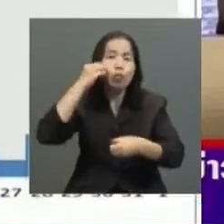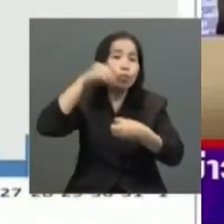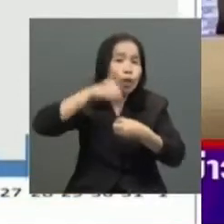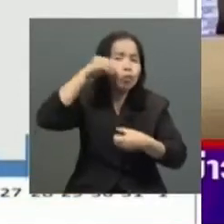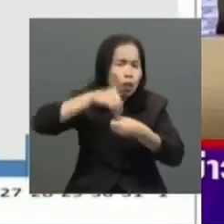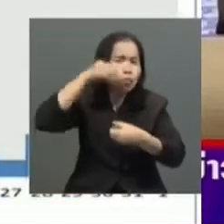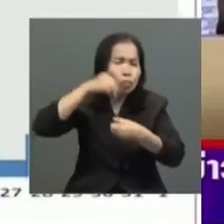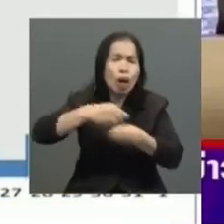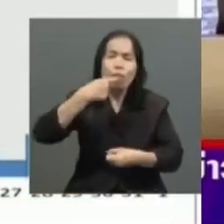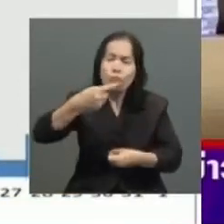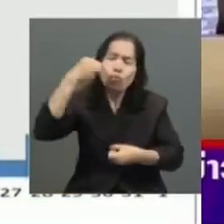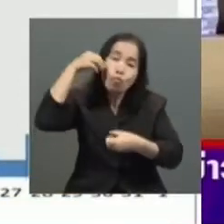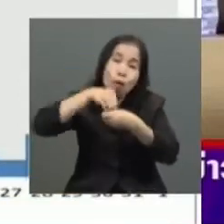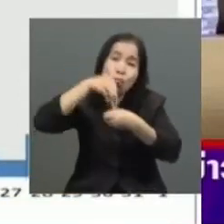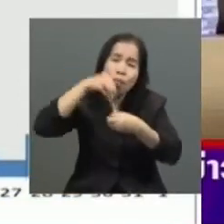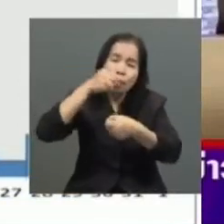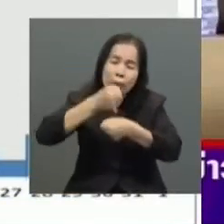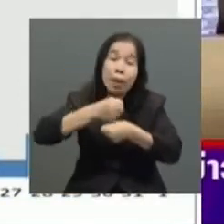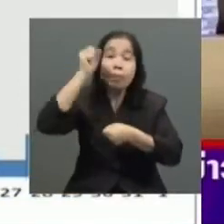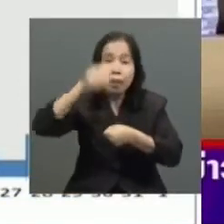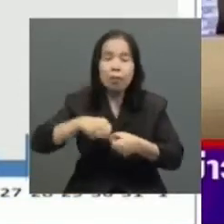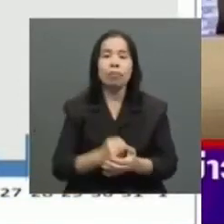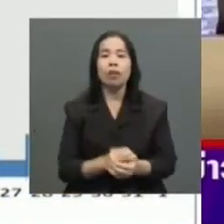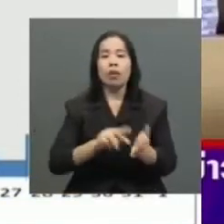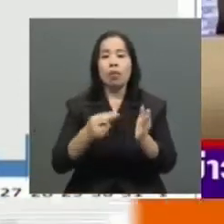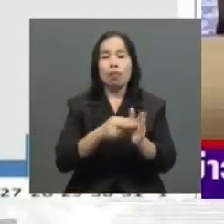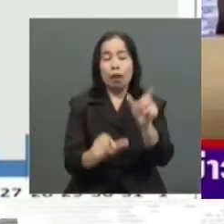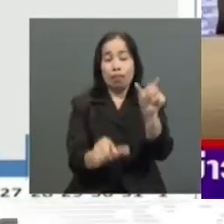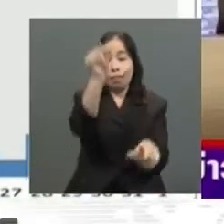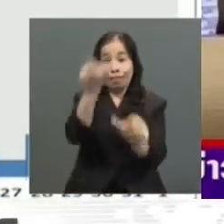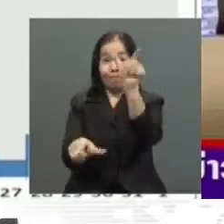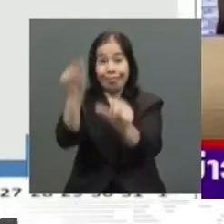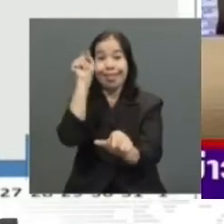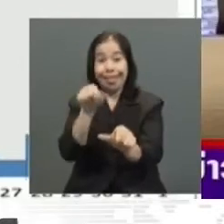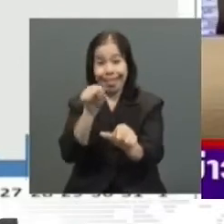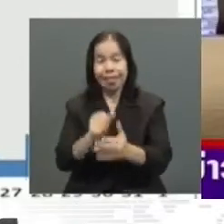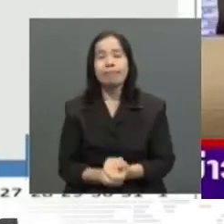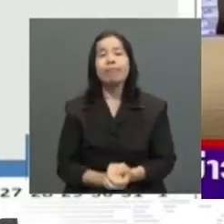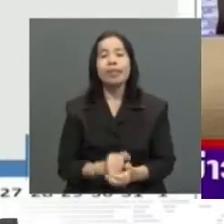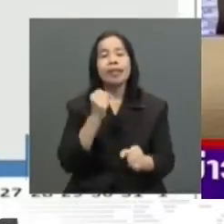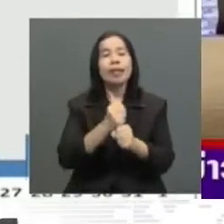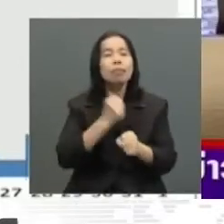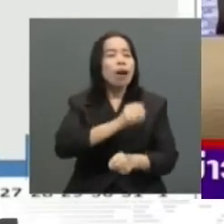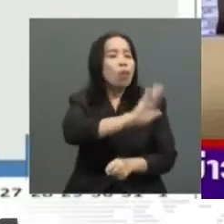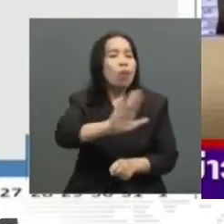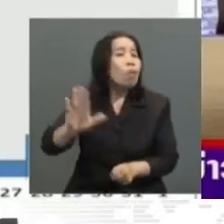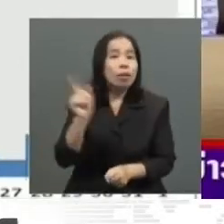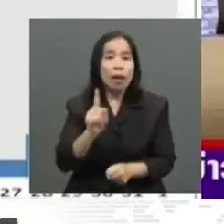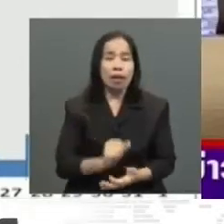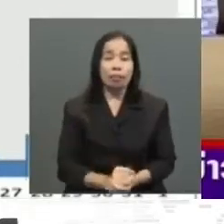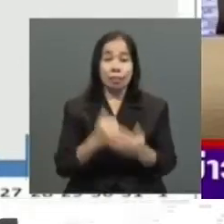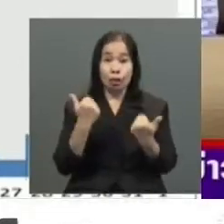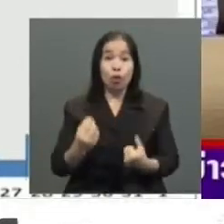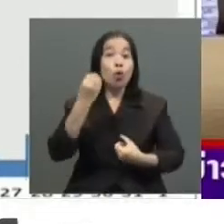ตัวแผนภูมิตัวนี้สะท้อนภาพการทำงานของพวกเราปรากฏว่าการ